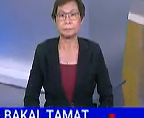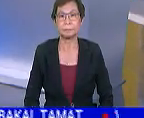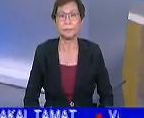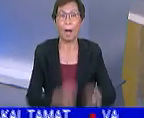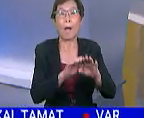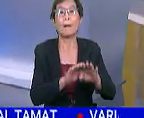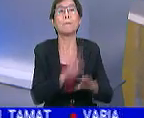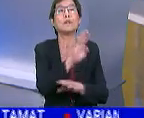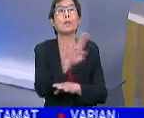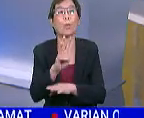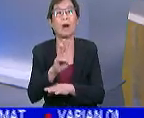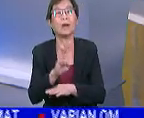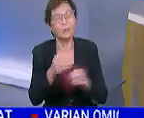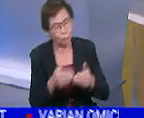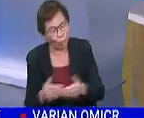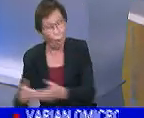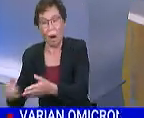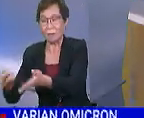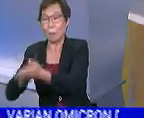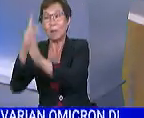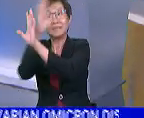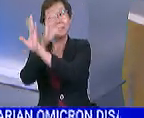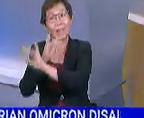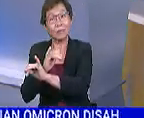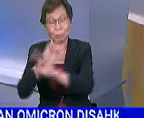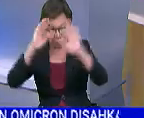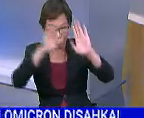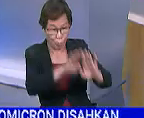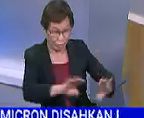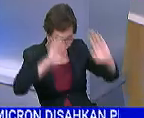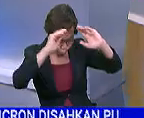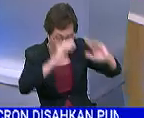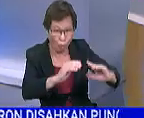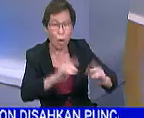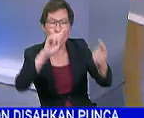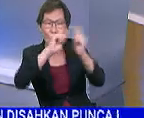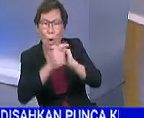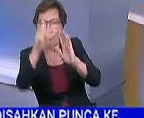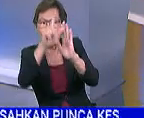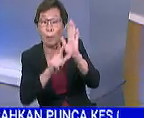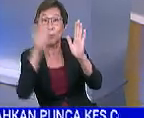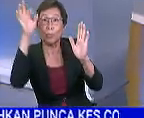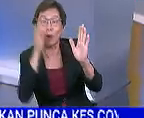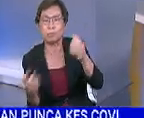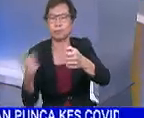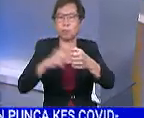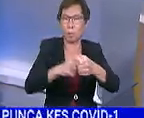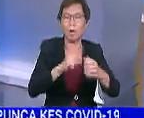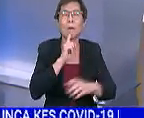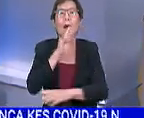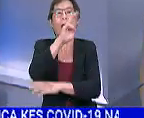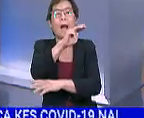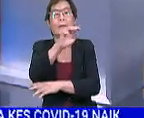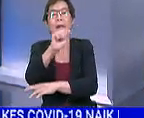berita wilayah diteruskan dengan laporan dari Sarawak antara tumpuannya perkembangan pindaan perlembagaan persekutuan berkaitan perjanjian